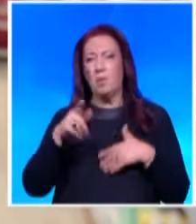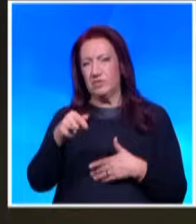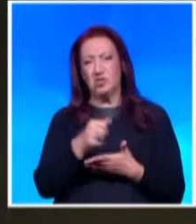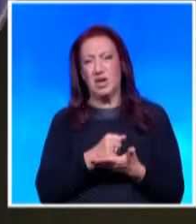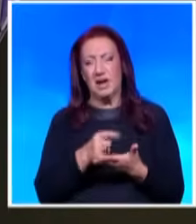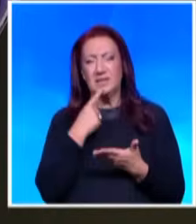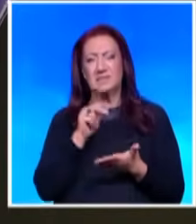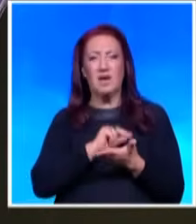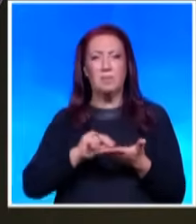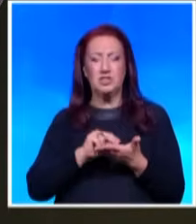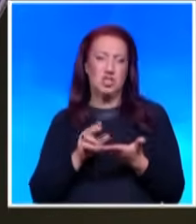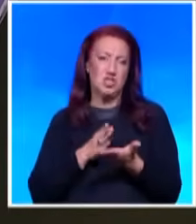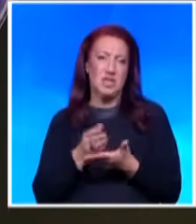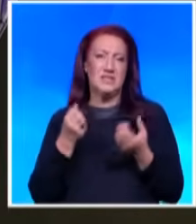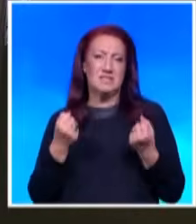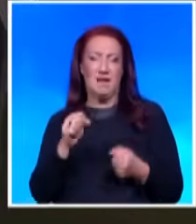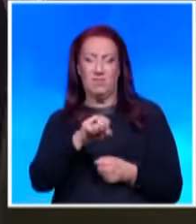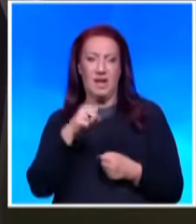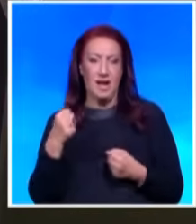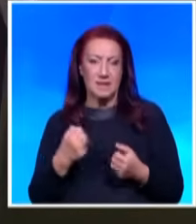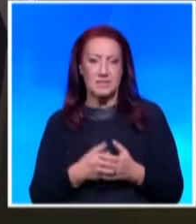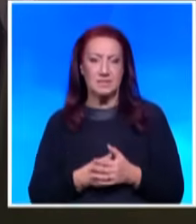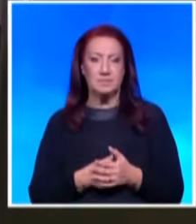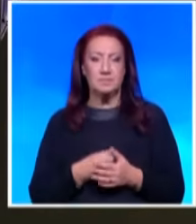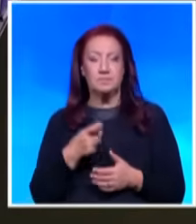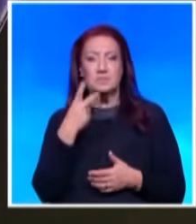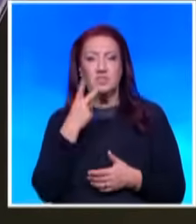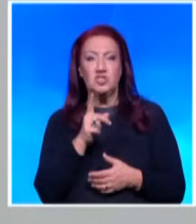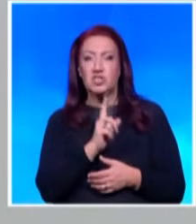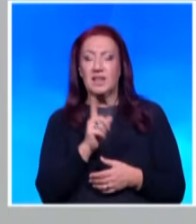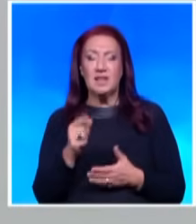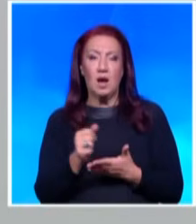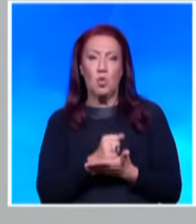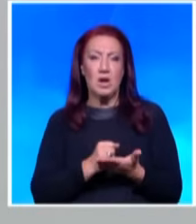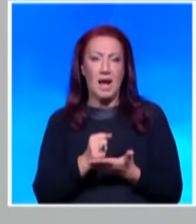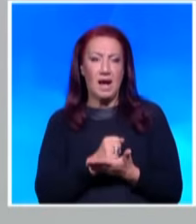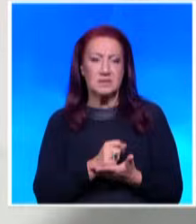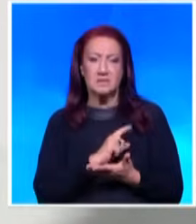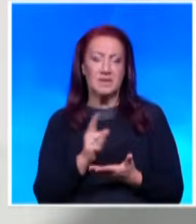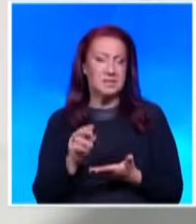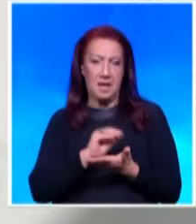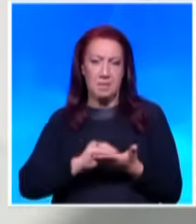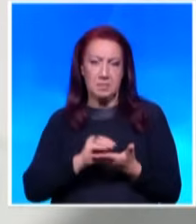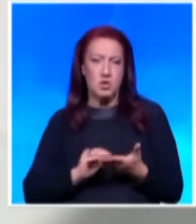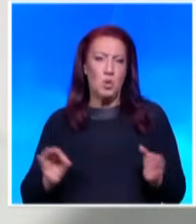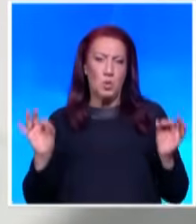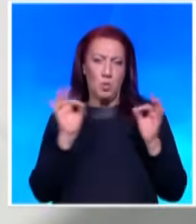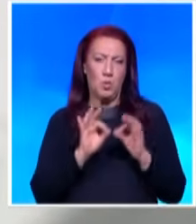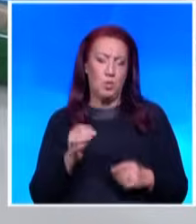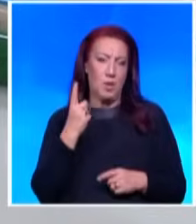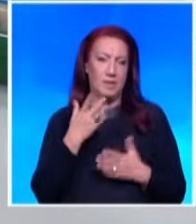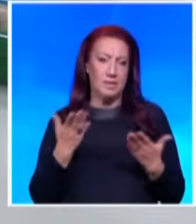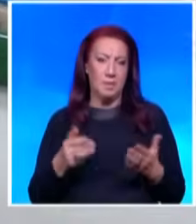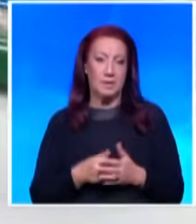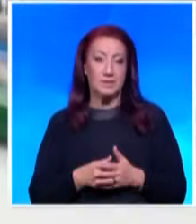здравна каса. От Здравното министерство отчитат, че някои предписани медикаменти не са отпуснати нито веднъж, което може да говори за недостиг. А